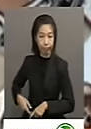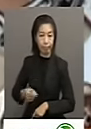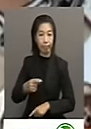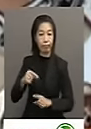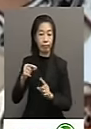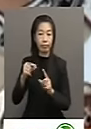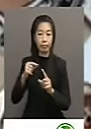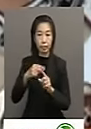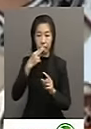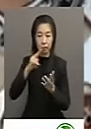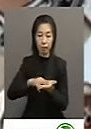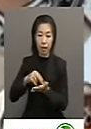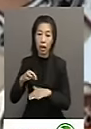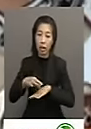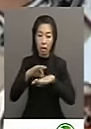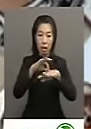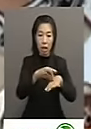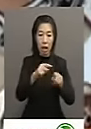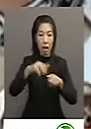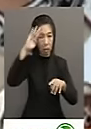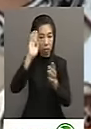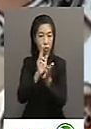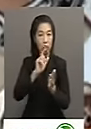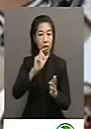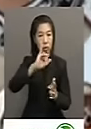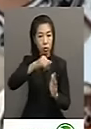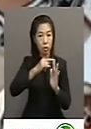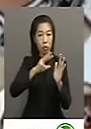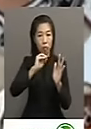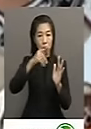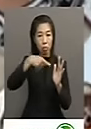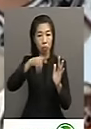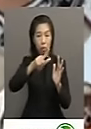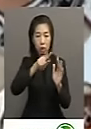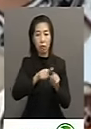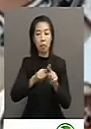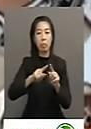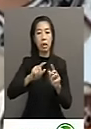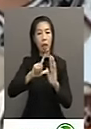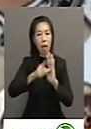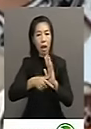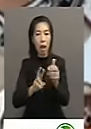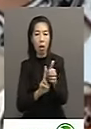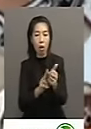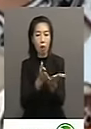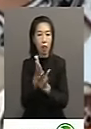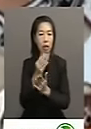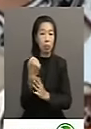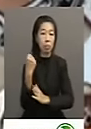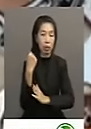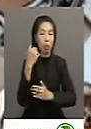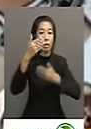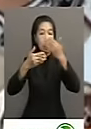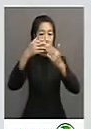ดเกล้าโปรดกระหม่อมแต่งตั้งให้พลตำรวจเอกจุมพลดำรงตำแหน่งรองเลขาธิการพระราชวังฝ่ายความมั่นคงและกิจกรรมพิเ